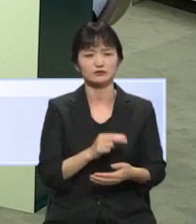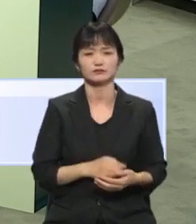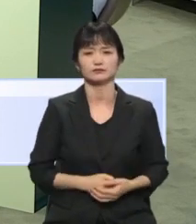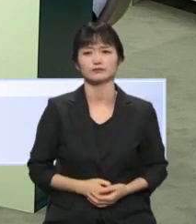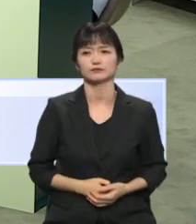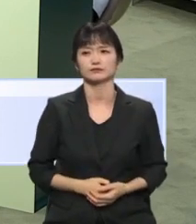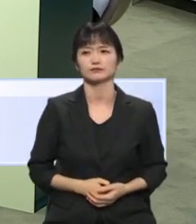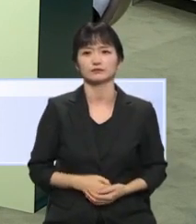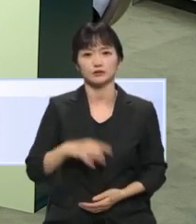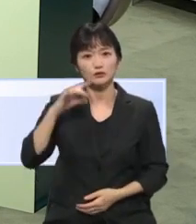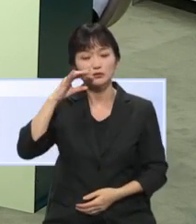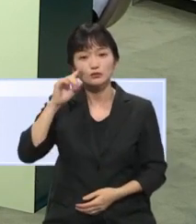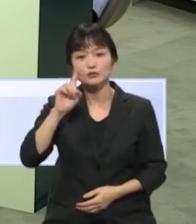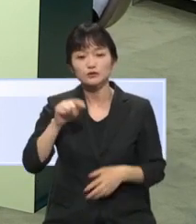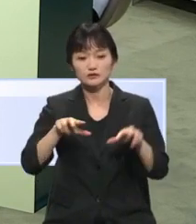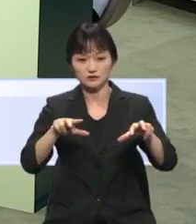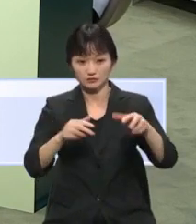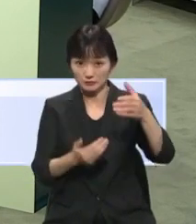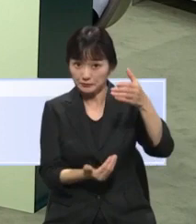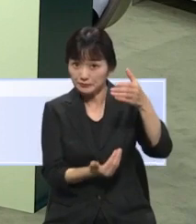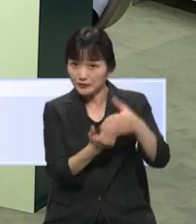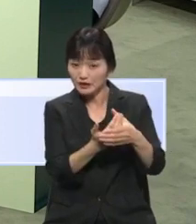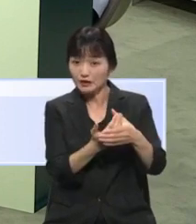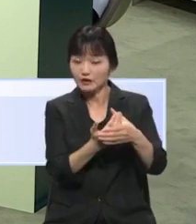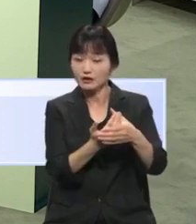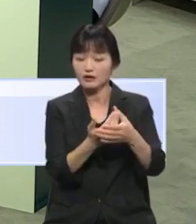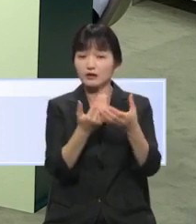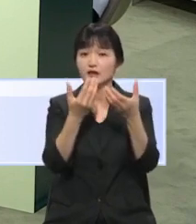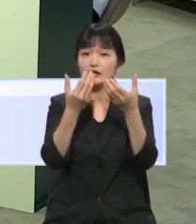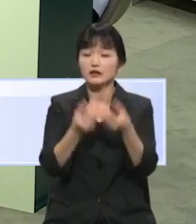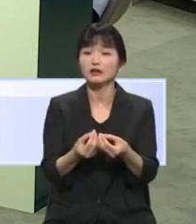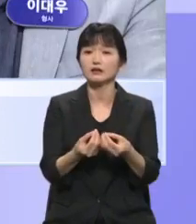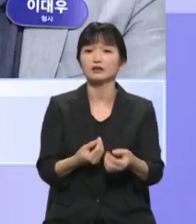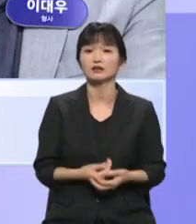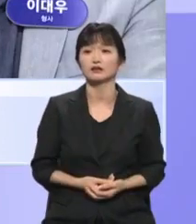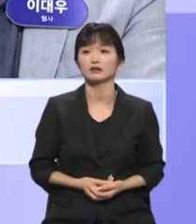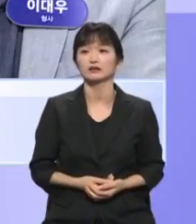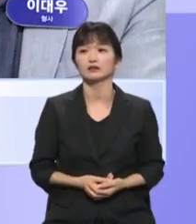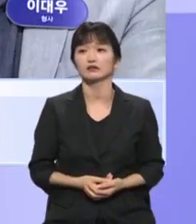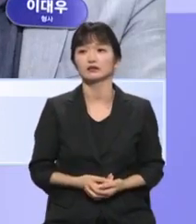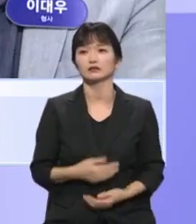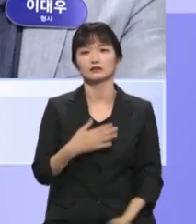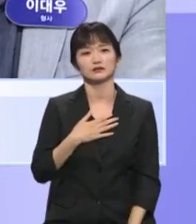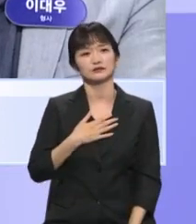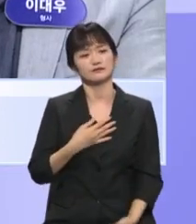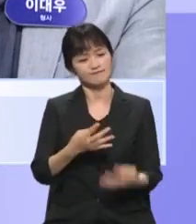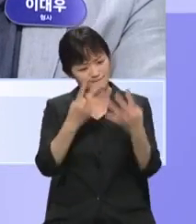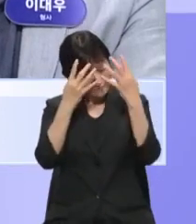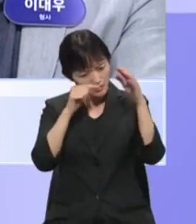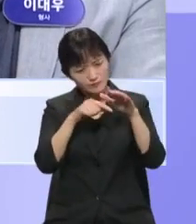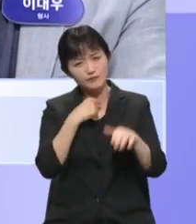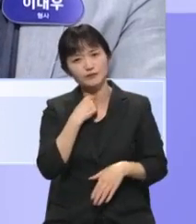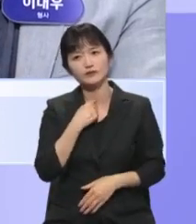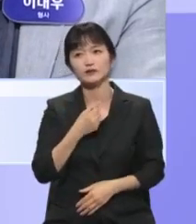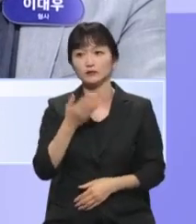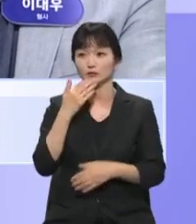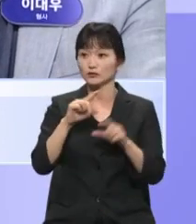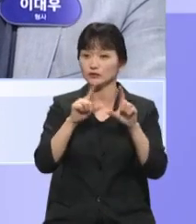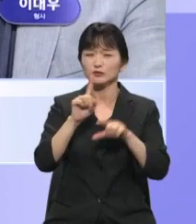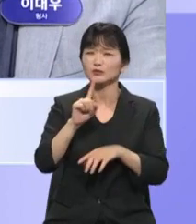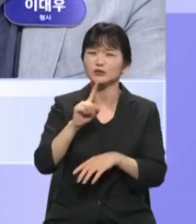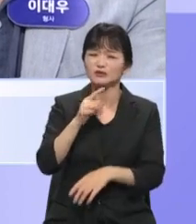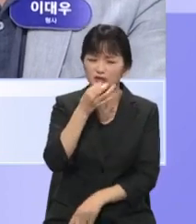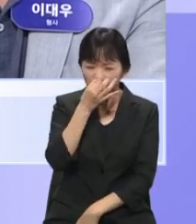만약에 그러니까 지금은 사건이 벌어졌지만 예를 들어서 그냥 내가 나 감옥 가고 싶어 먹고살기 모든